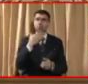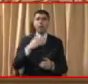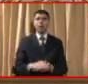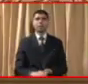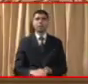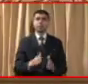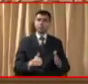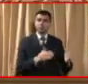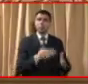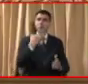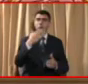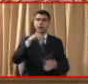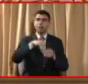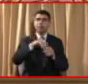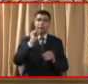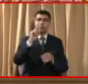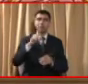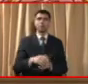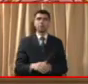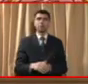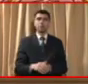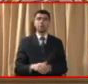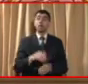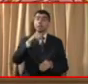شكرا للسيد النائب. تفضل السيد النائب.